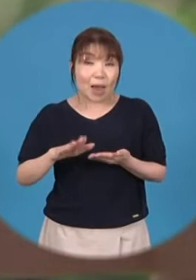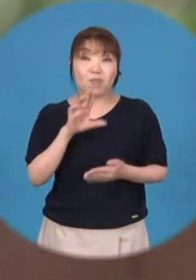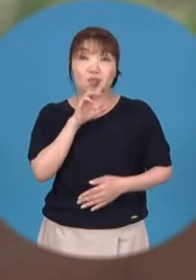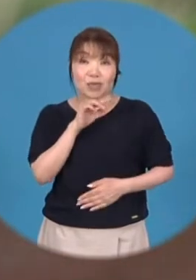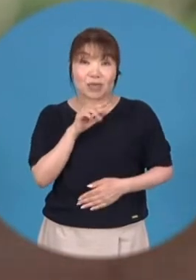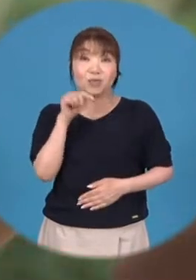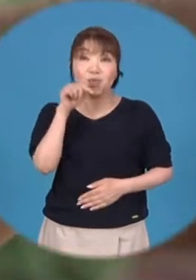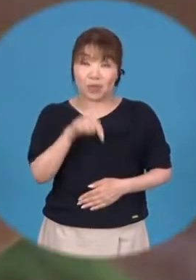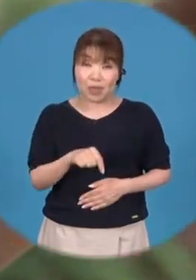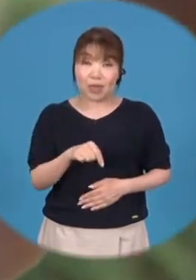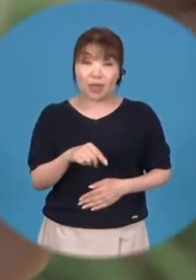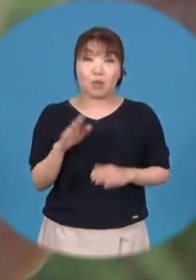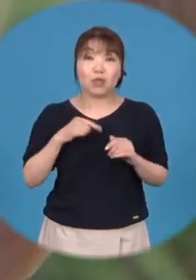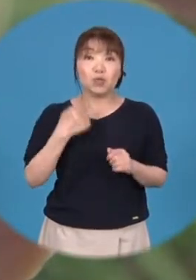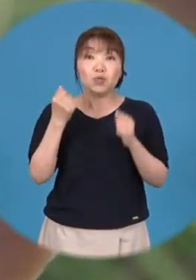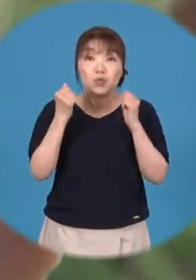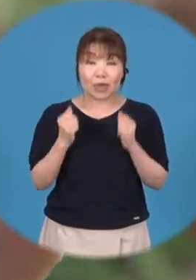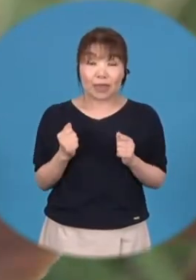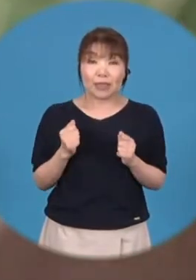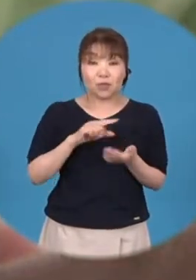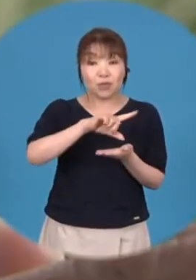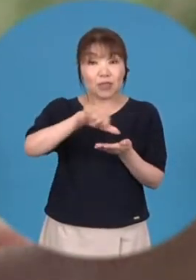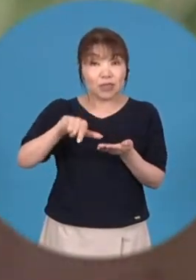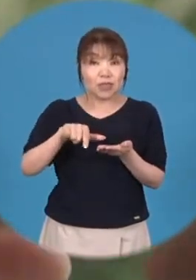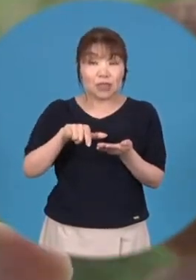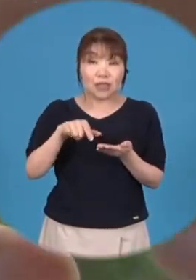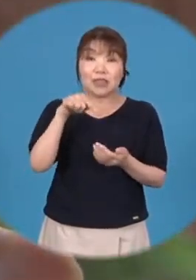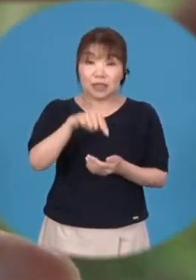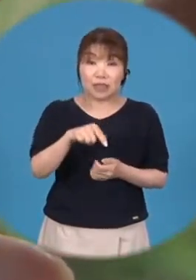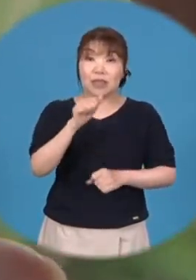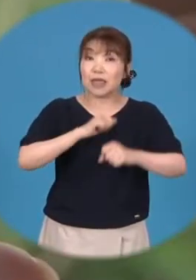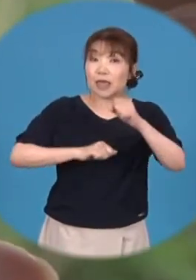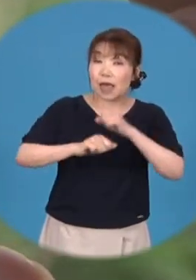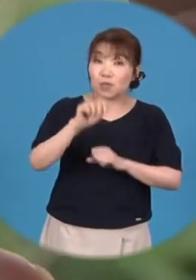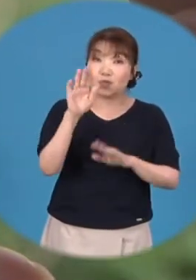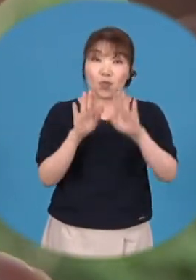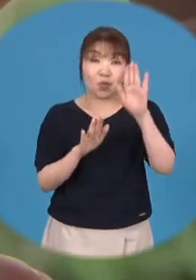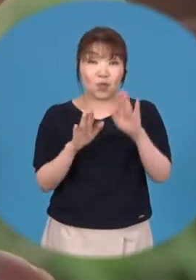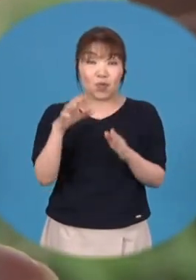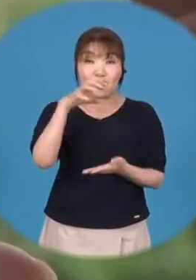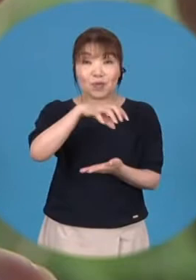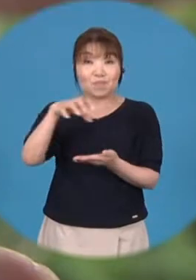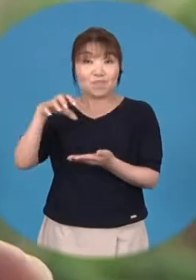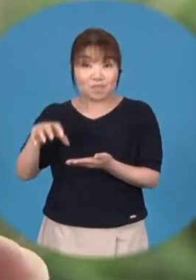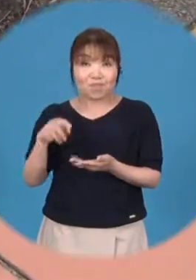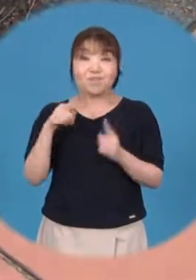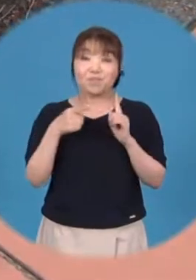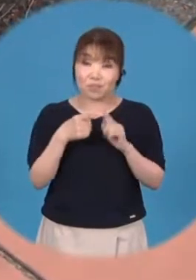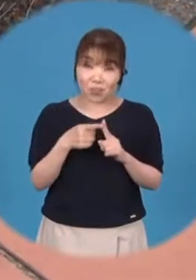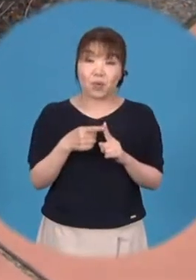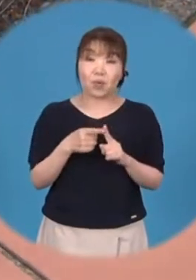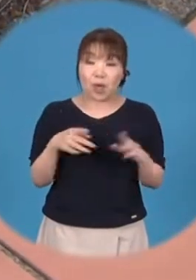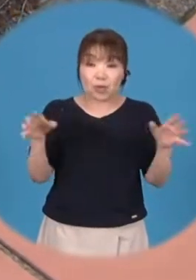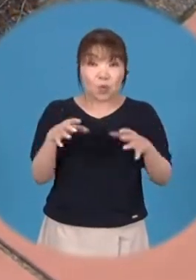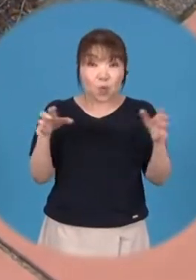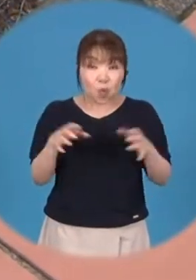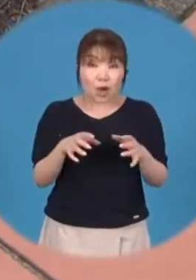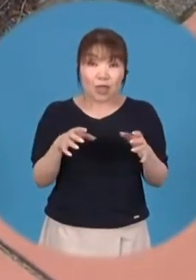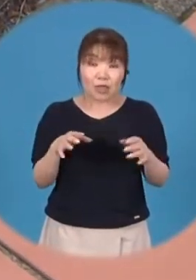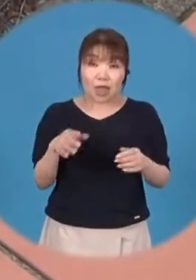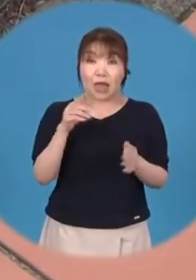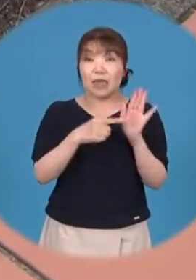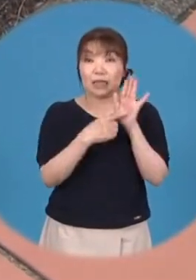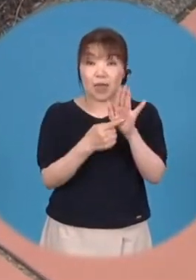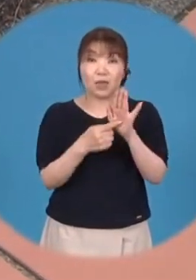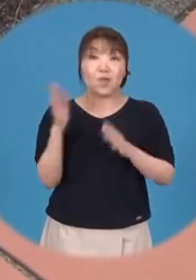、現在位置周辺の地図上に清掃活動が行われた場所が表示されたり、拾われたゴミの画像や